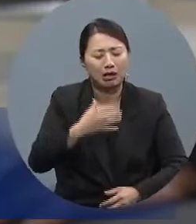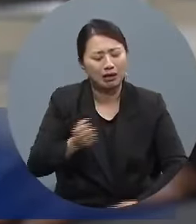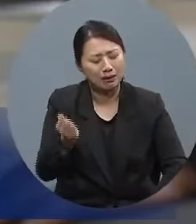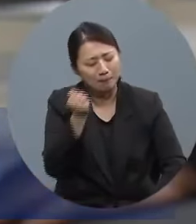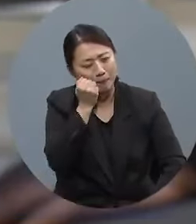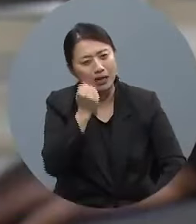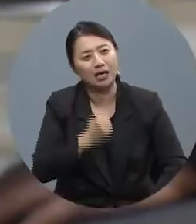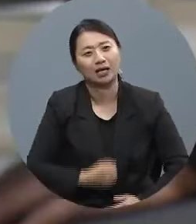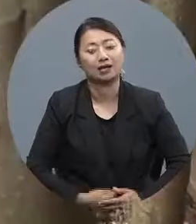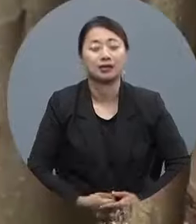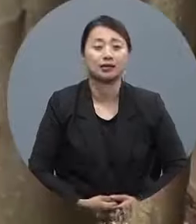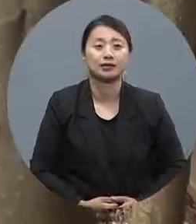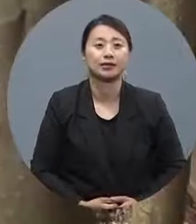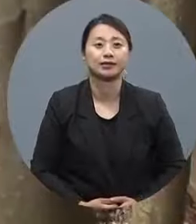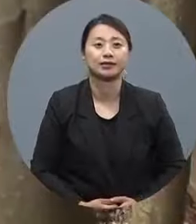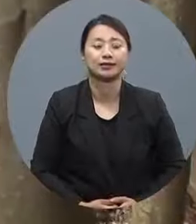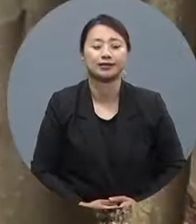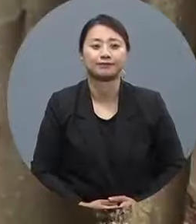크게 봤습니다.